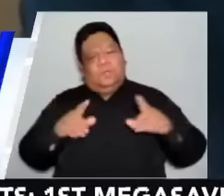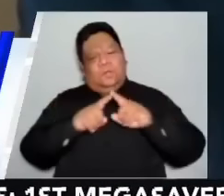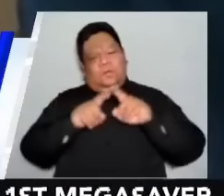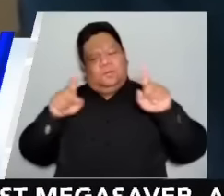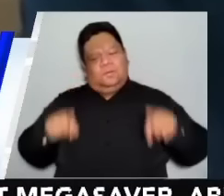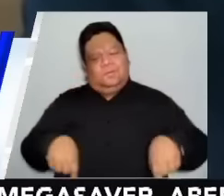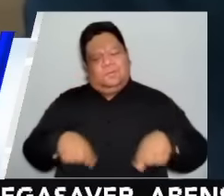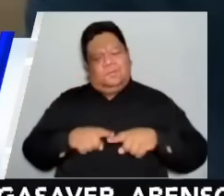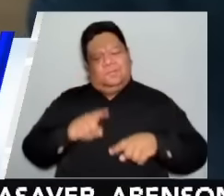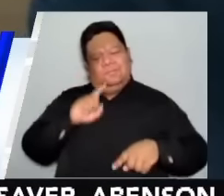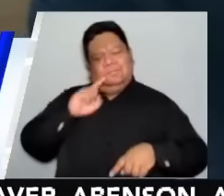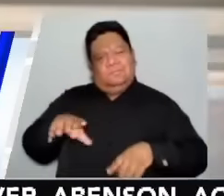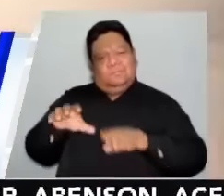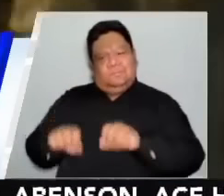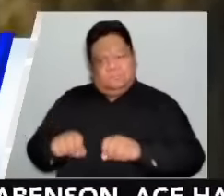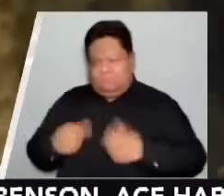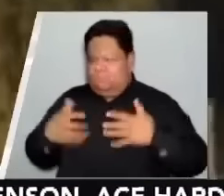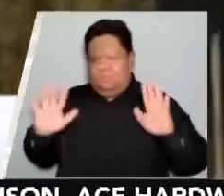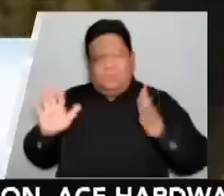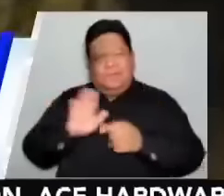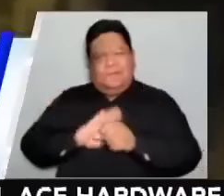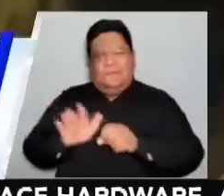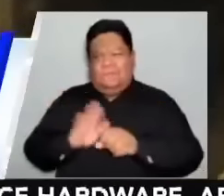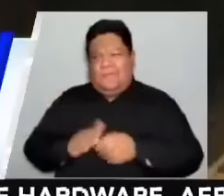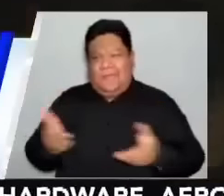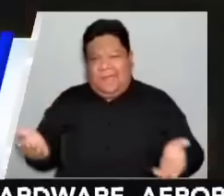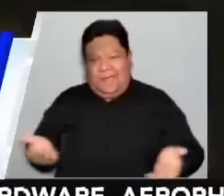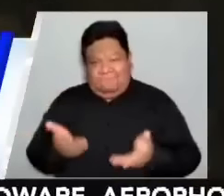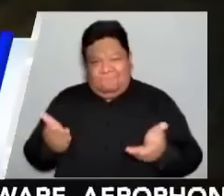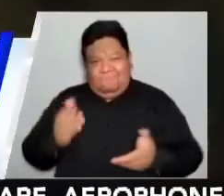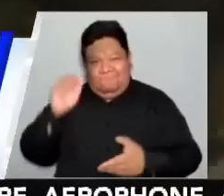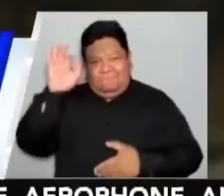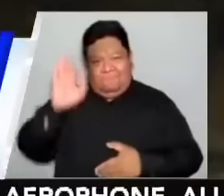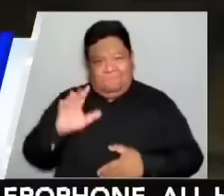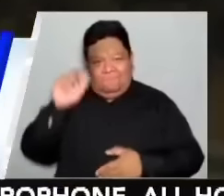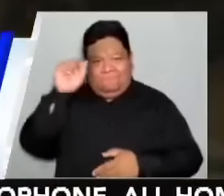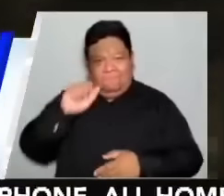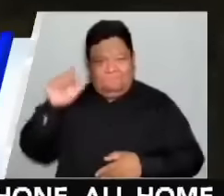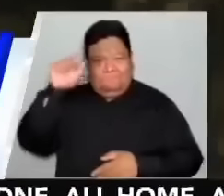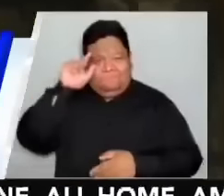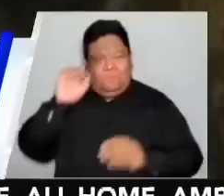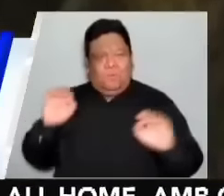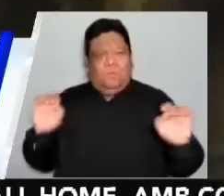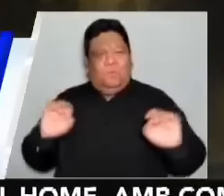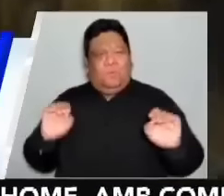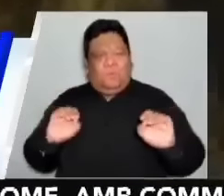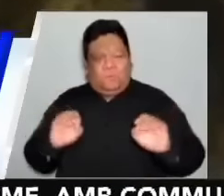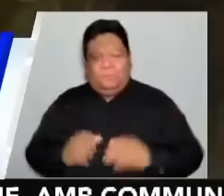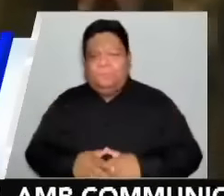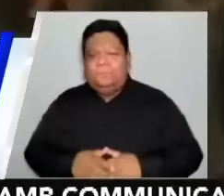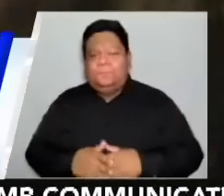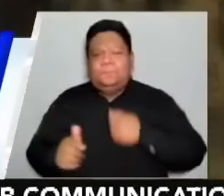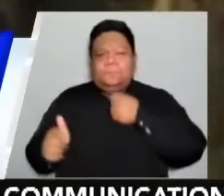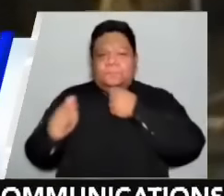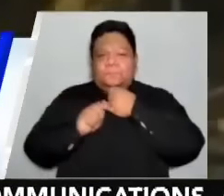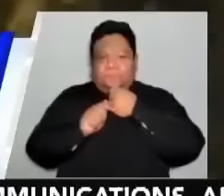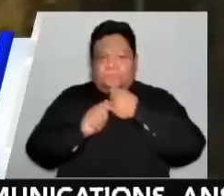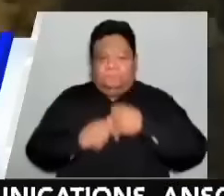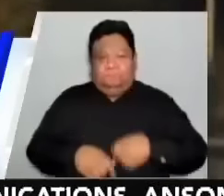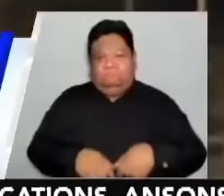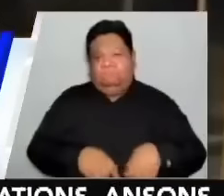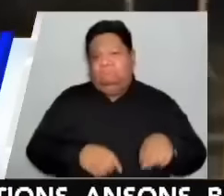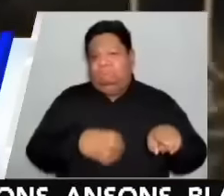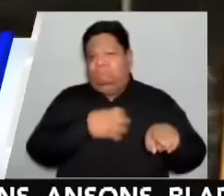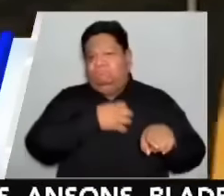Apollo s Kiboy po dito may iba pang equipment na pinasok ang PNP sa kjc compound ang